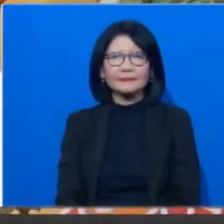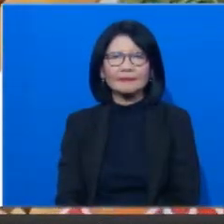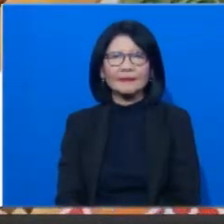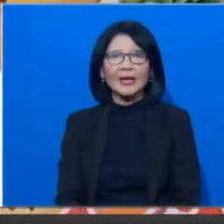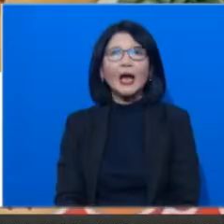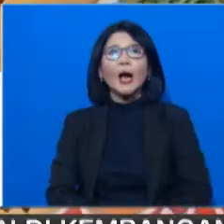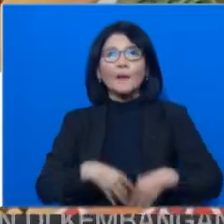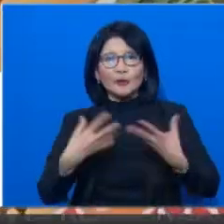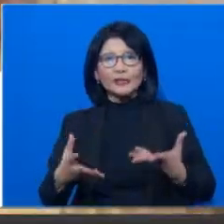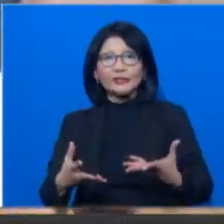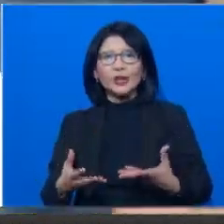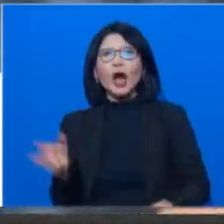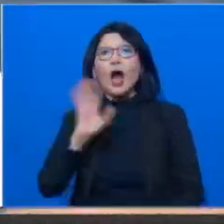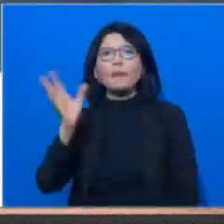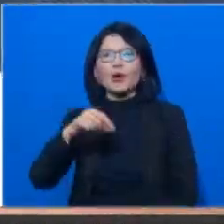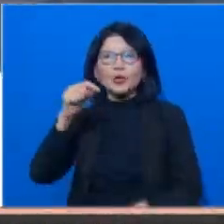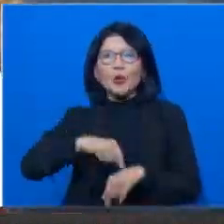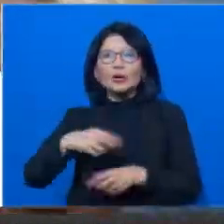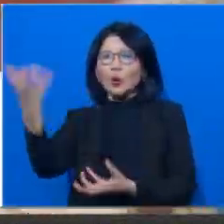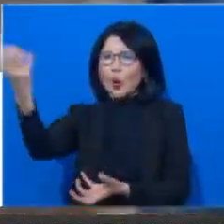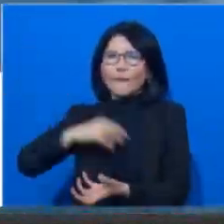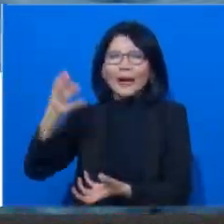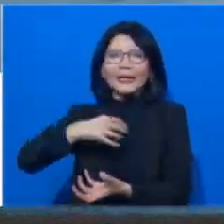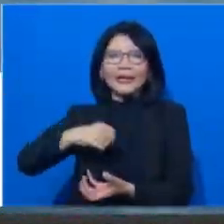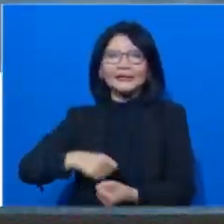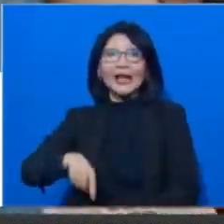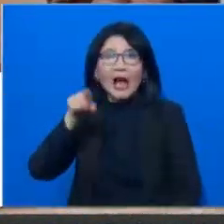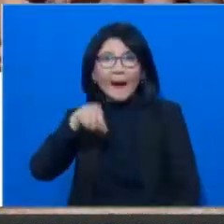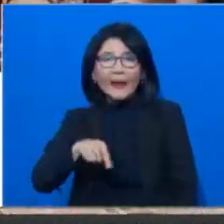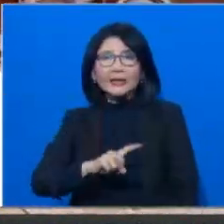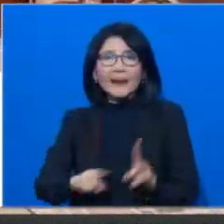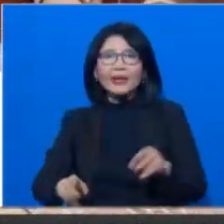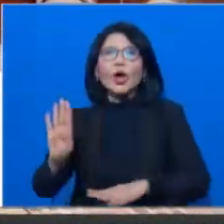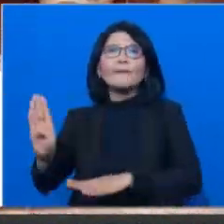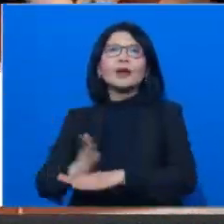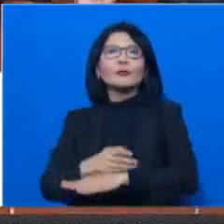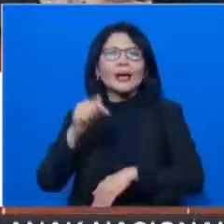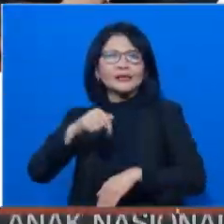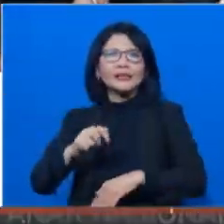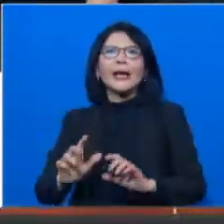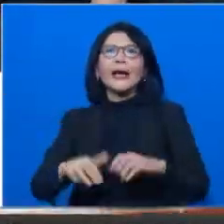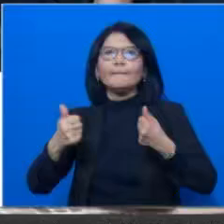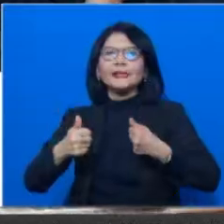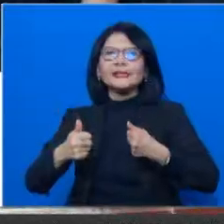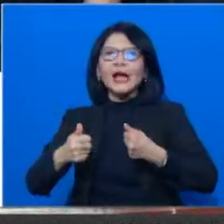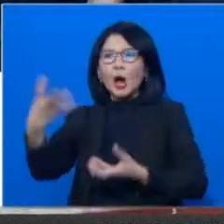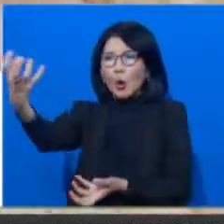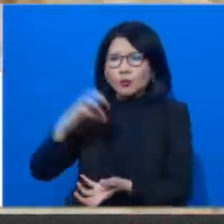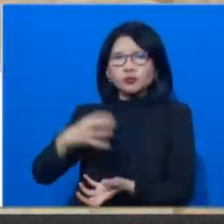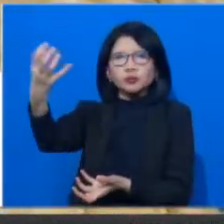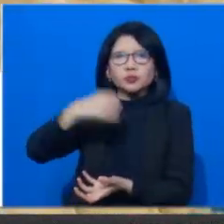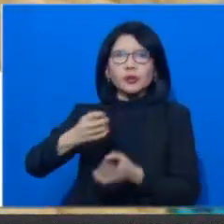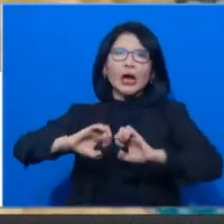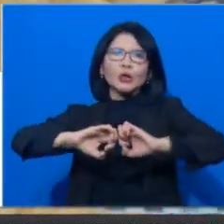Meskipun berada di luar musim panen, para petani di Desa Alas Malang, Kecamatan Kemerajen, Banyumas, Jawa Tengah, berhasil panen cuan dari tumbuhnya durian